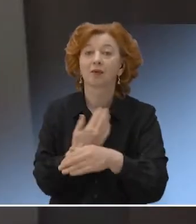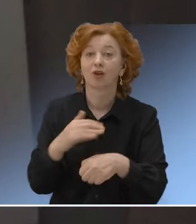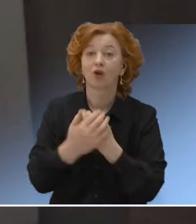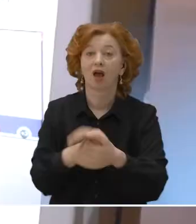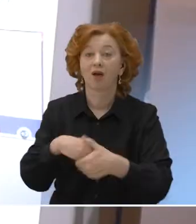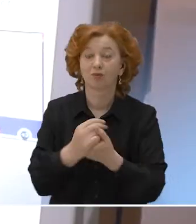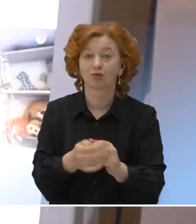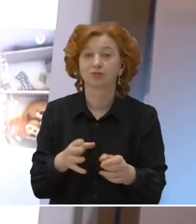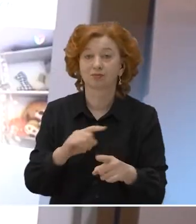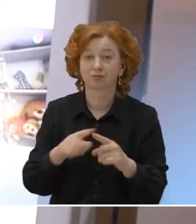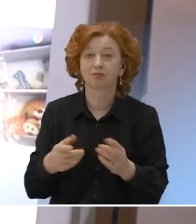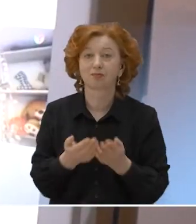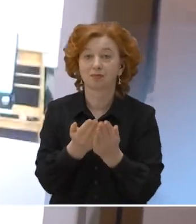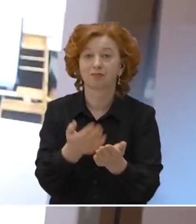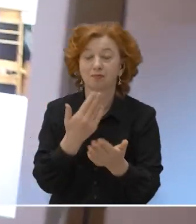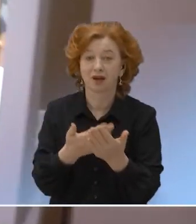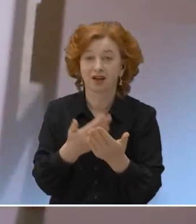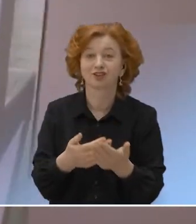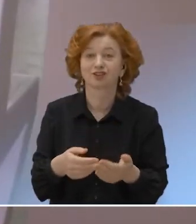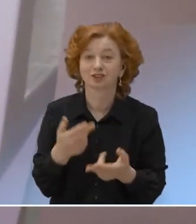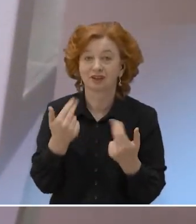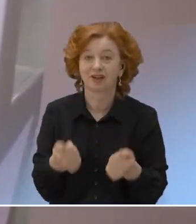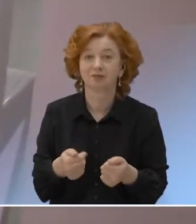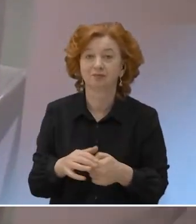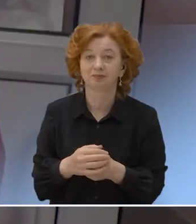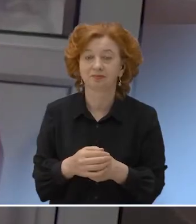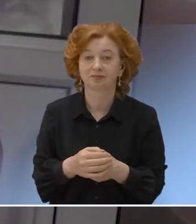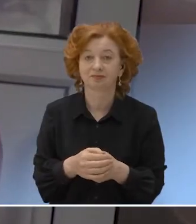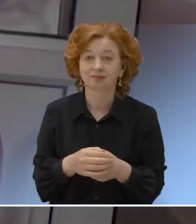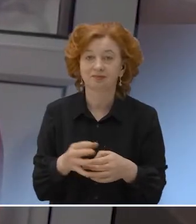обработает твои руки. Покажешь? Да.